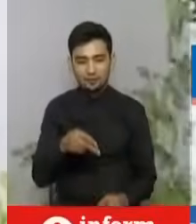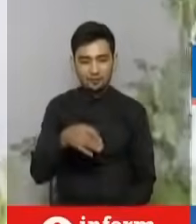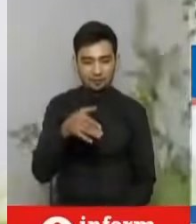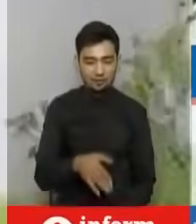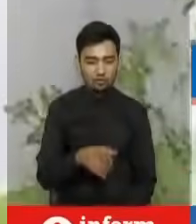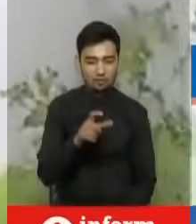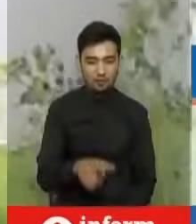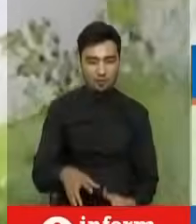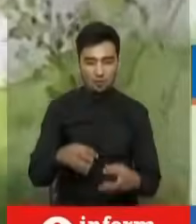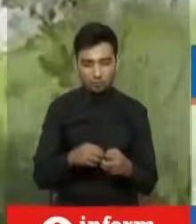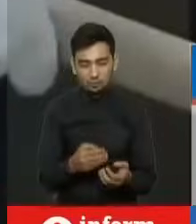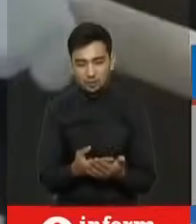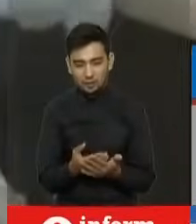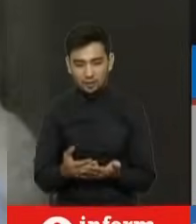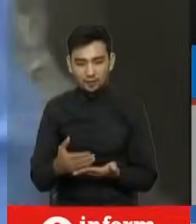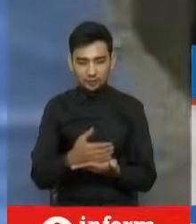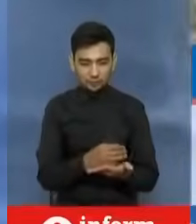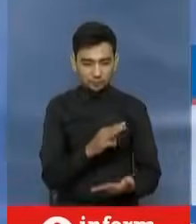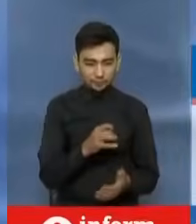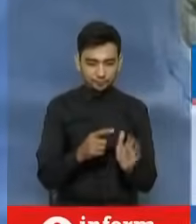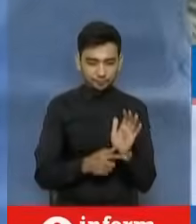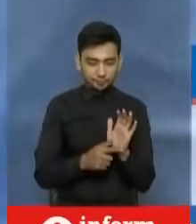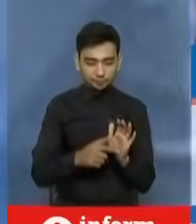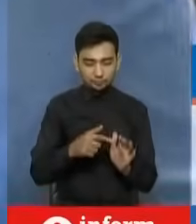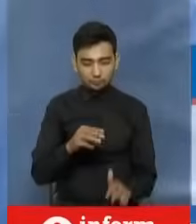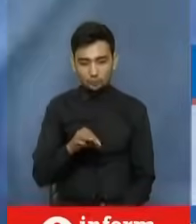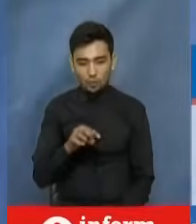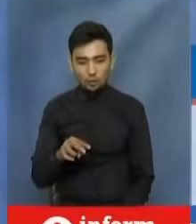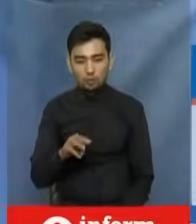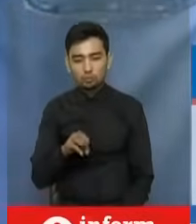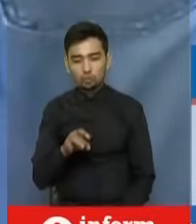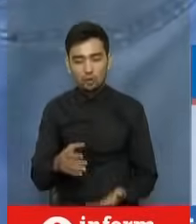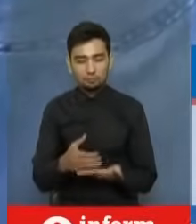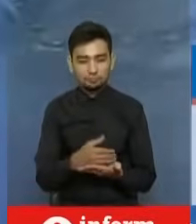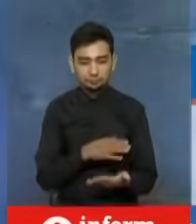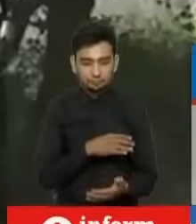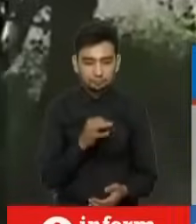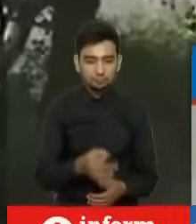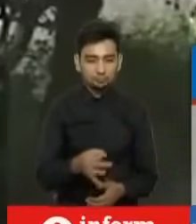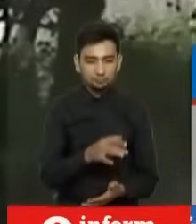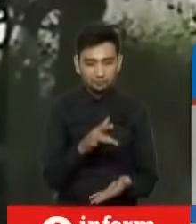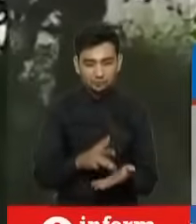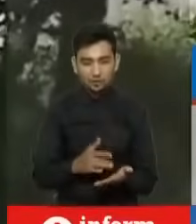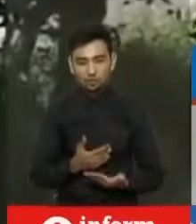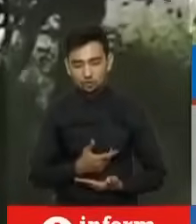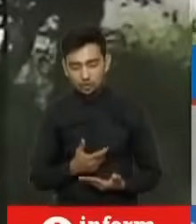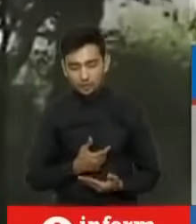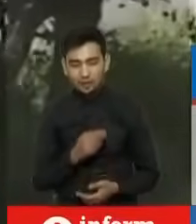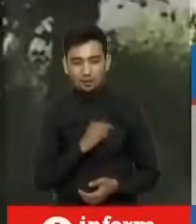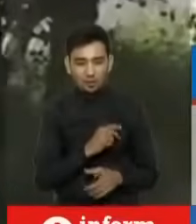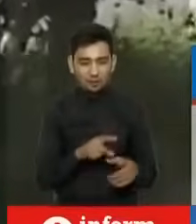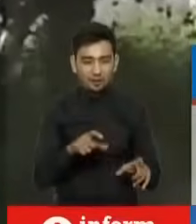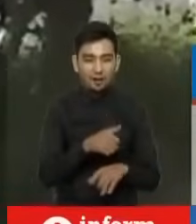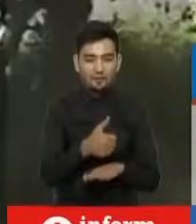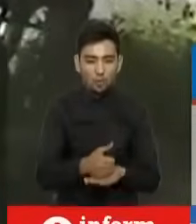в общей сложности вывезли порядка 70 тонн мусора. А в областном центре жители и трудовые коллективы очистили главные